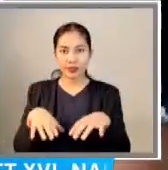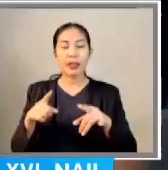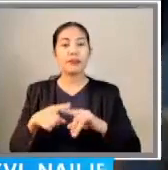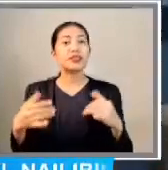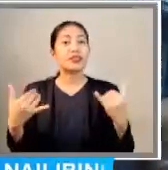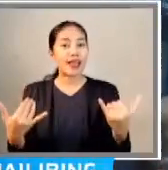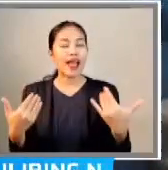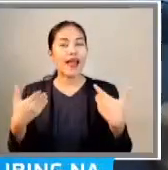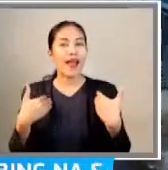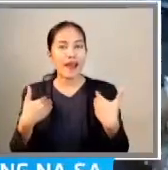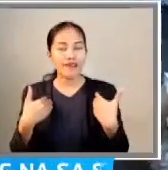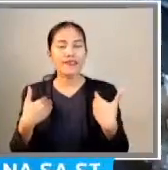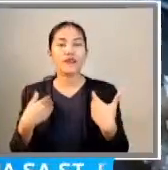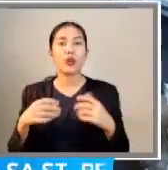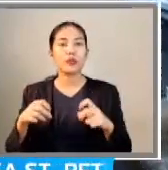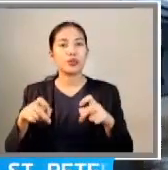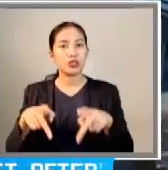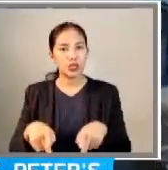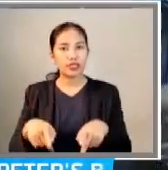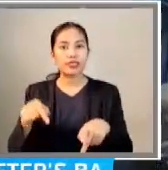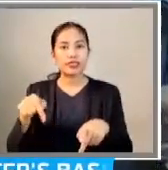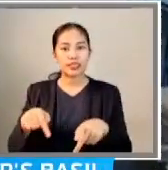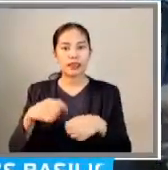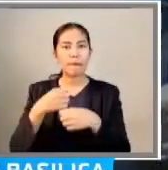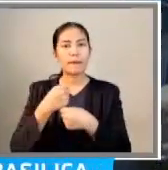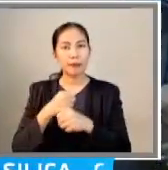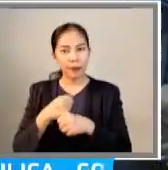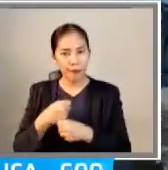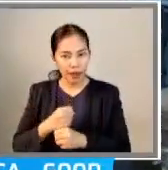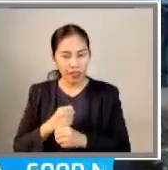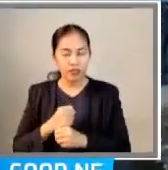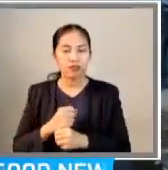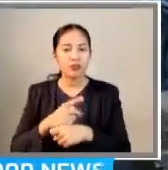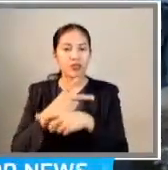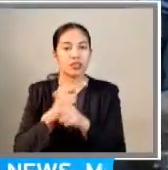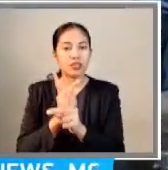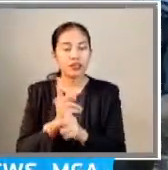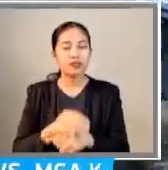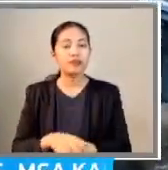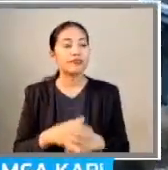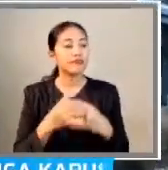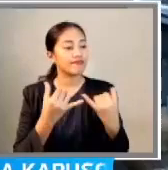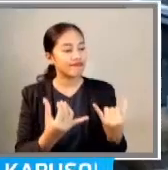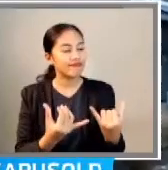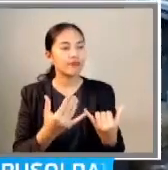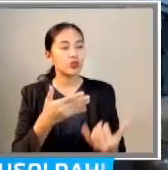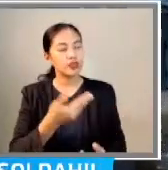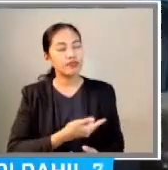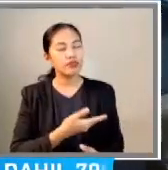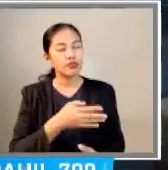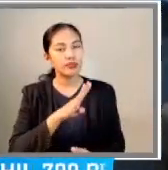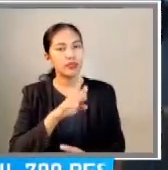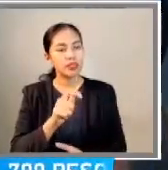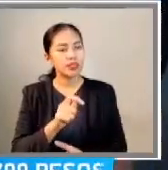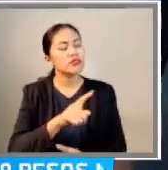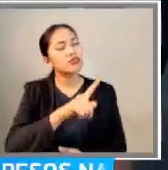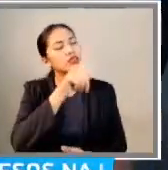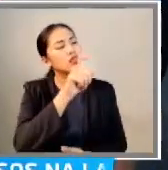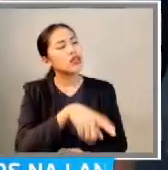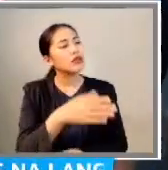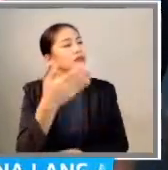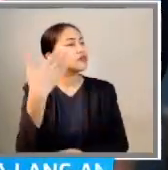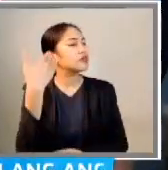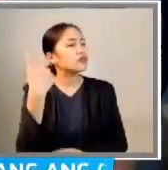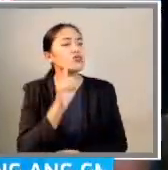sa sektor ng manufacturing. Joel, live tayo ngayon sa Balitang Hali. Anong trabaho mo bago ka nagkaroon ng trabaho dito sa sektor